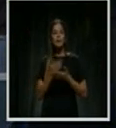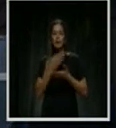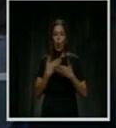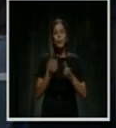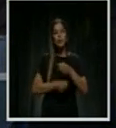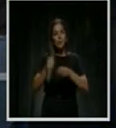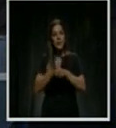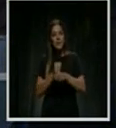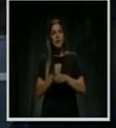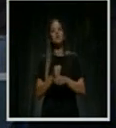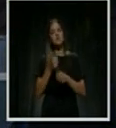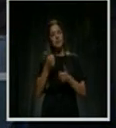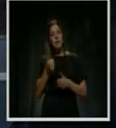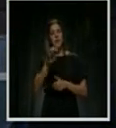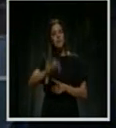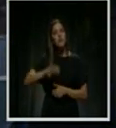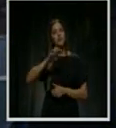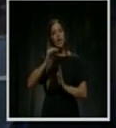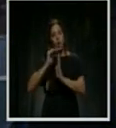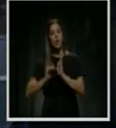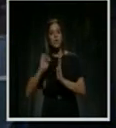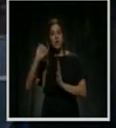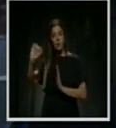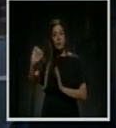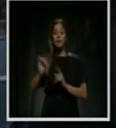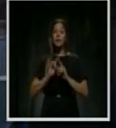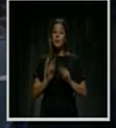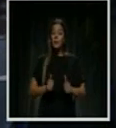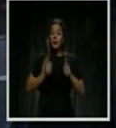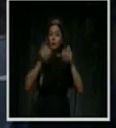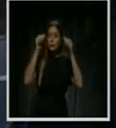qiegħed ibagħti l-kompetittività mill-operaturi